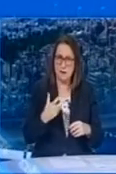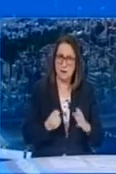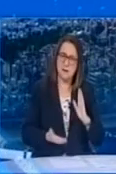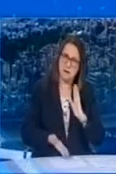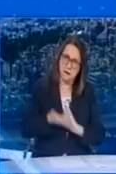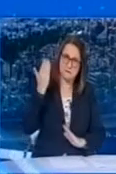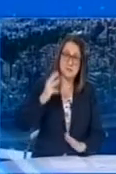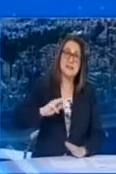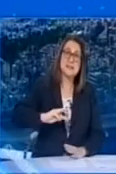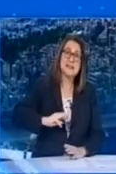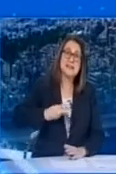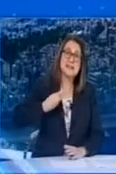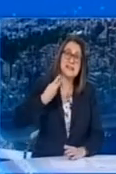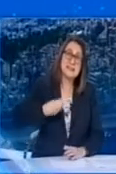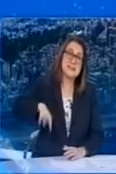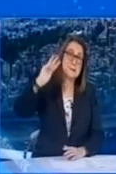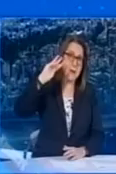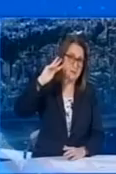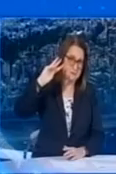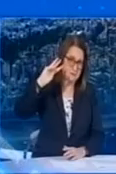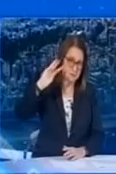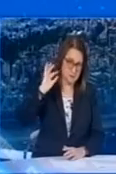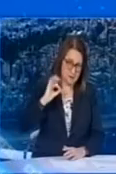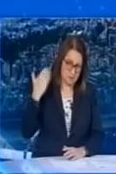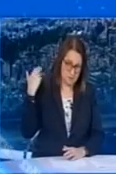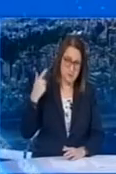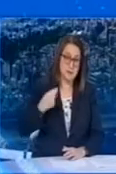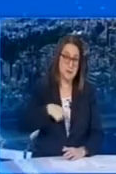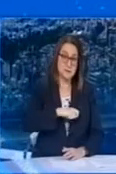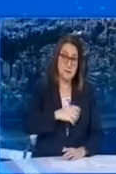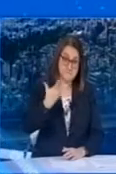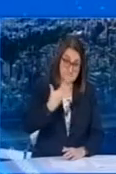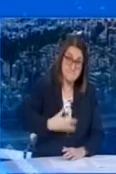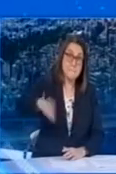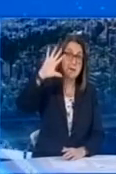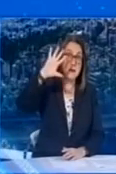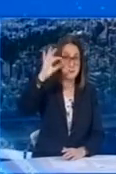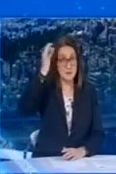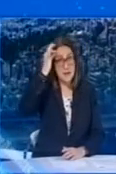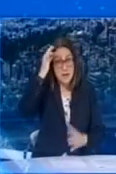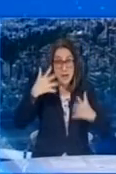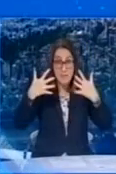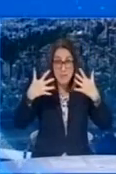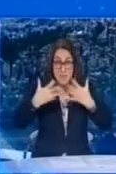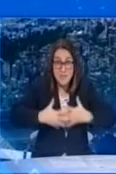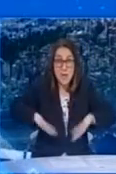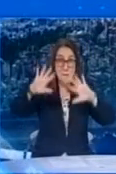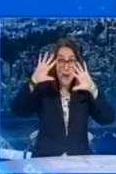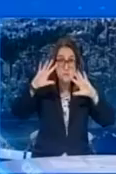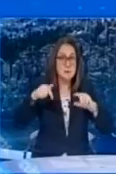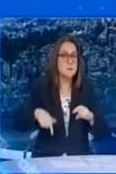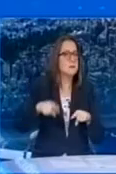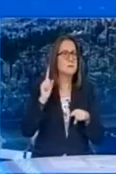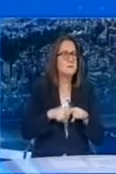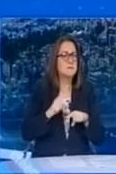αύξηση, τριπλάσια κρούσματα το τελευταίο διάστημα, η Ισπανία πενταπλάσια, η Γαλλία δεκαπλάσια, η Ελλάδα